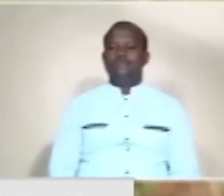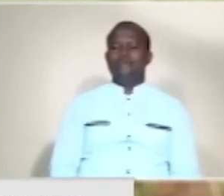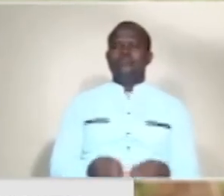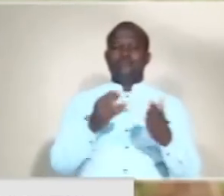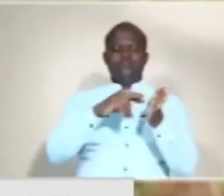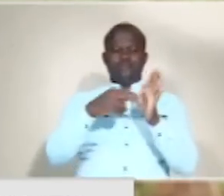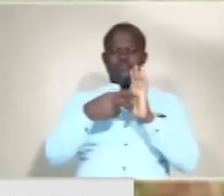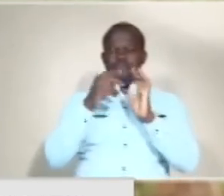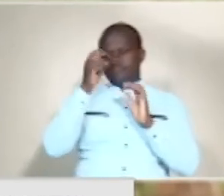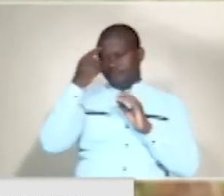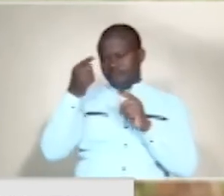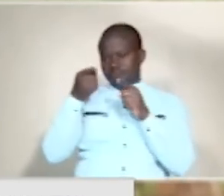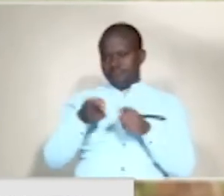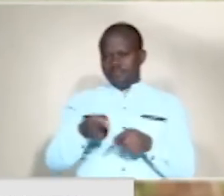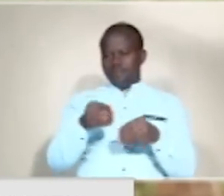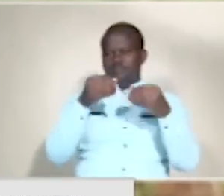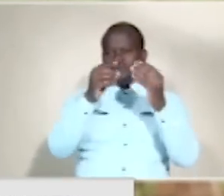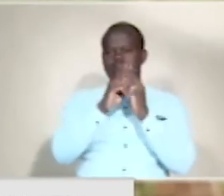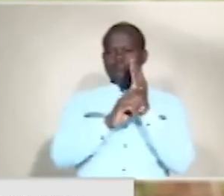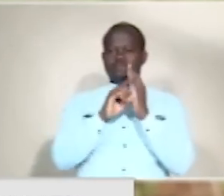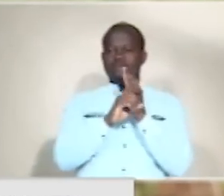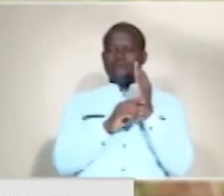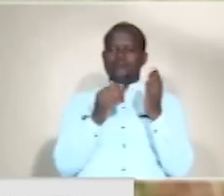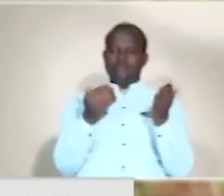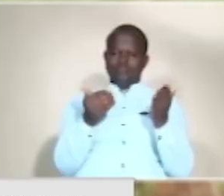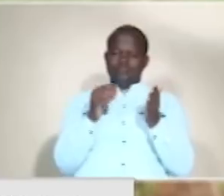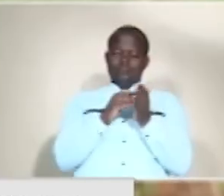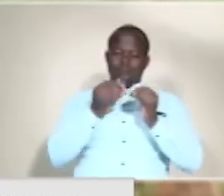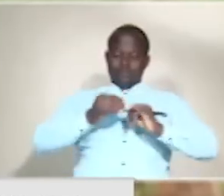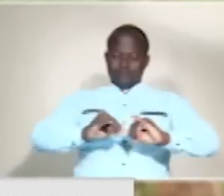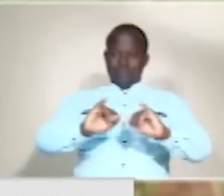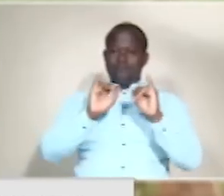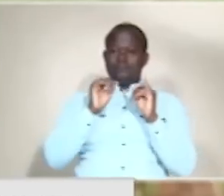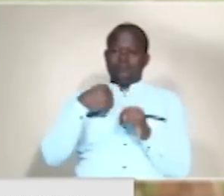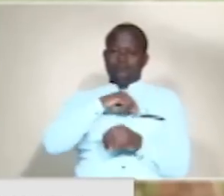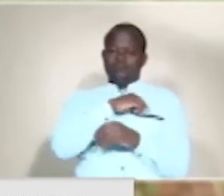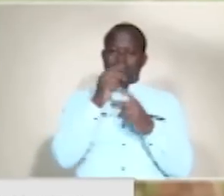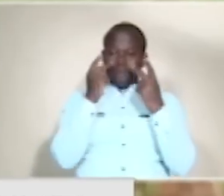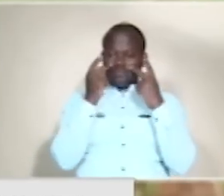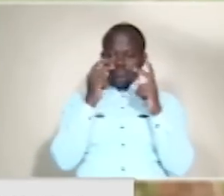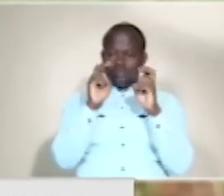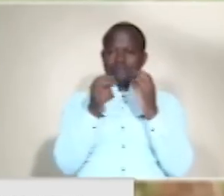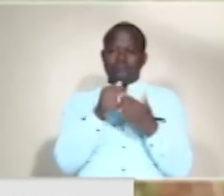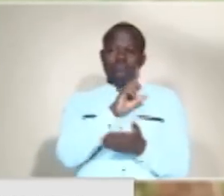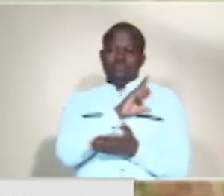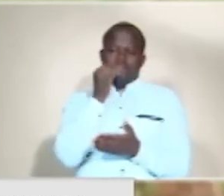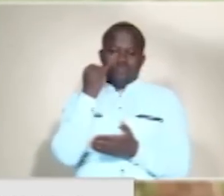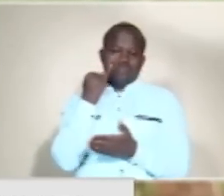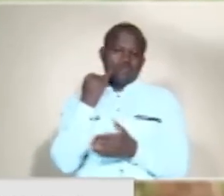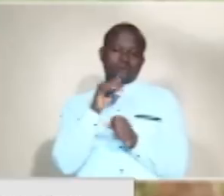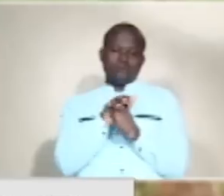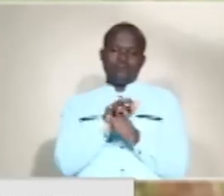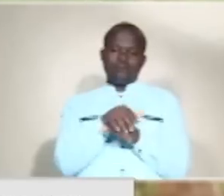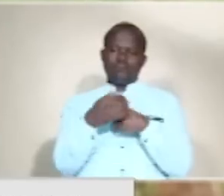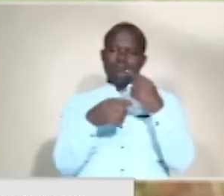leta yahaye akarere ukaba urimo gushyirwa mu bikorwa, twe tubona yuko ari amahirwe akomeye,